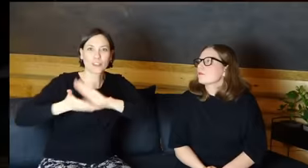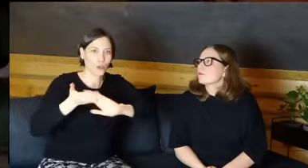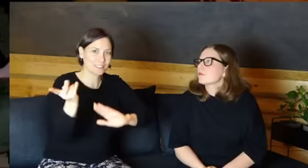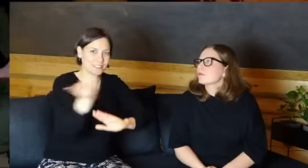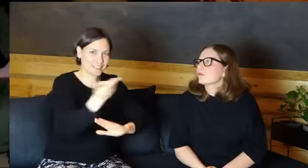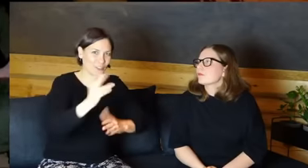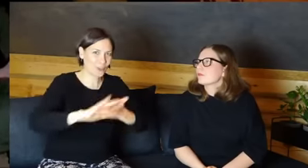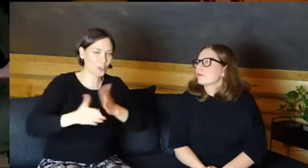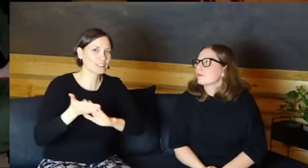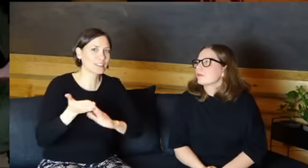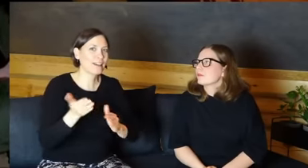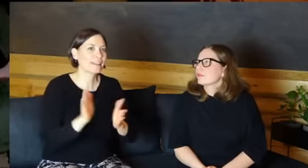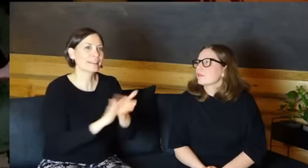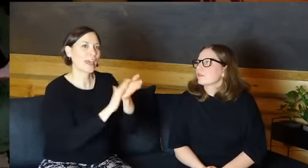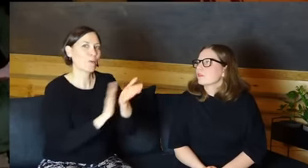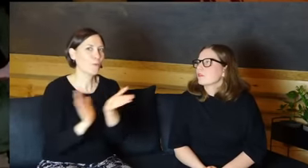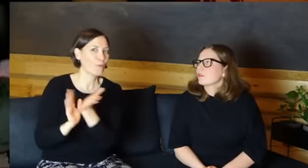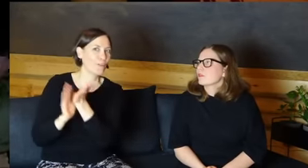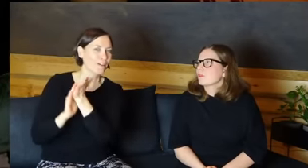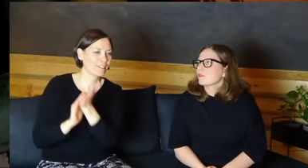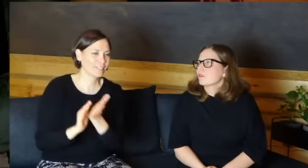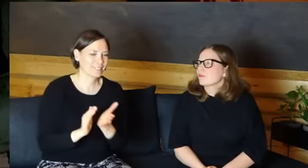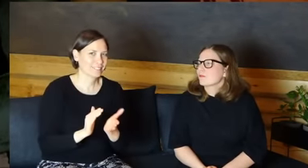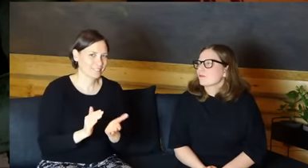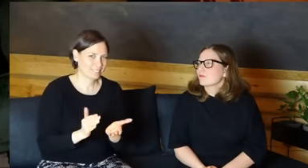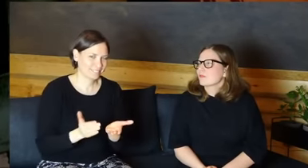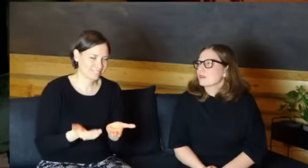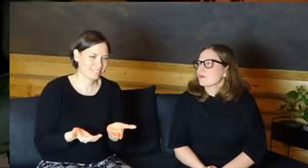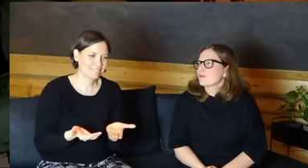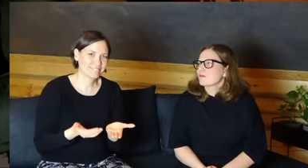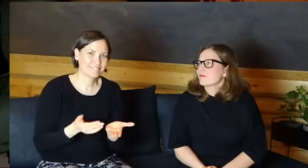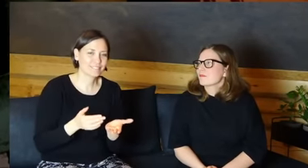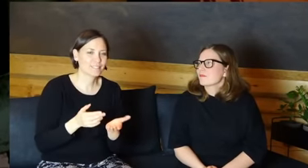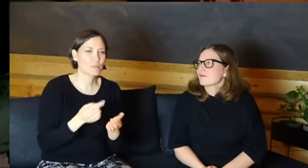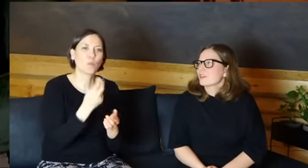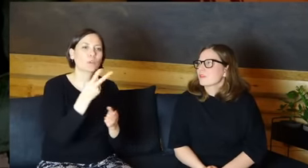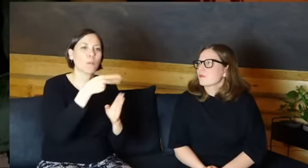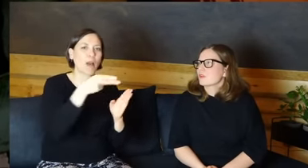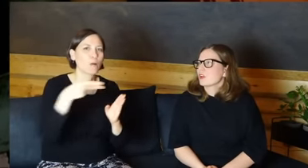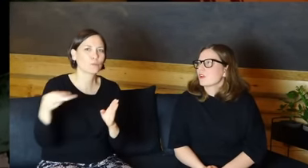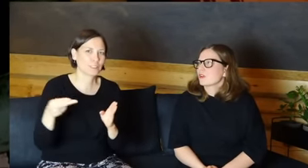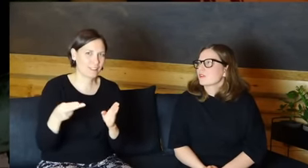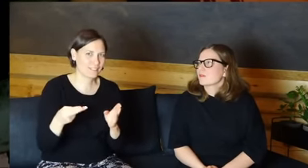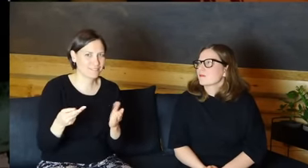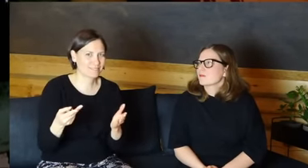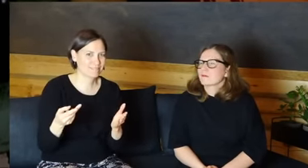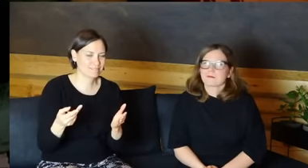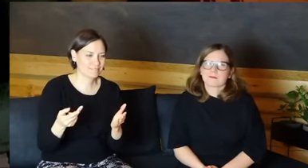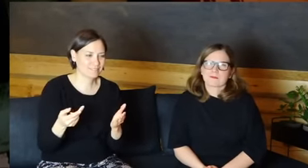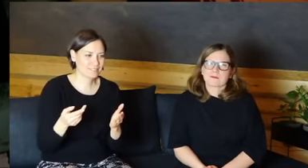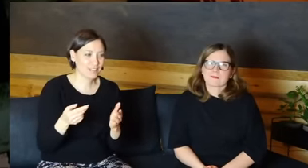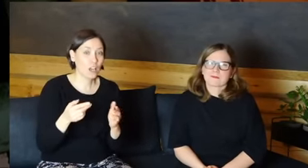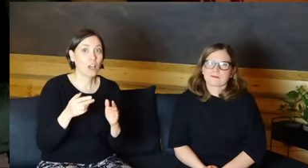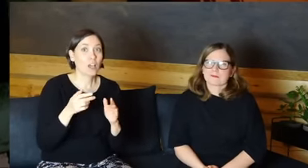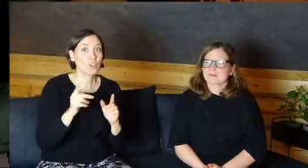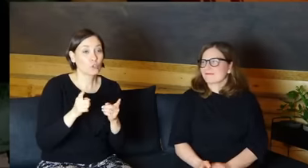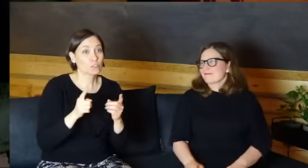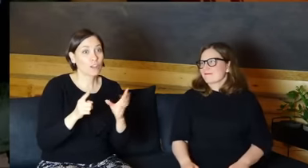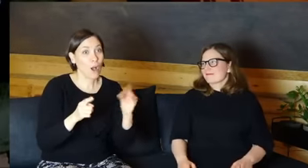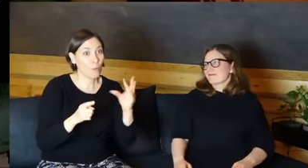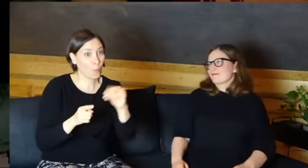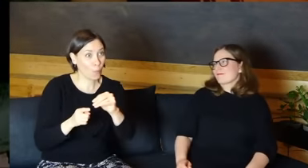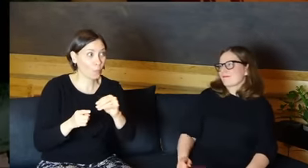Muutama lause toisesta. Ihan extempore. Vaikka jos menee haukun puolelle, niin voi mennä sitäkin,